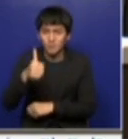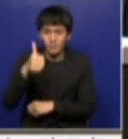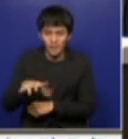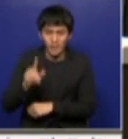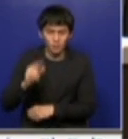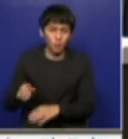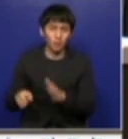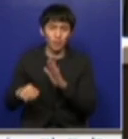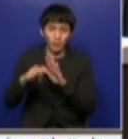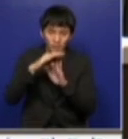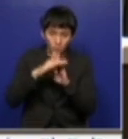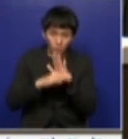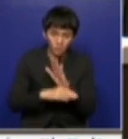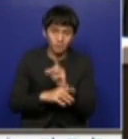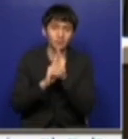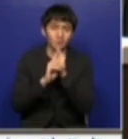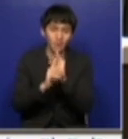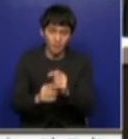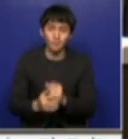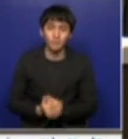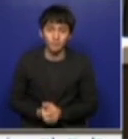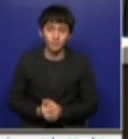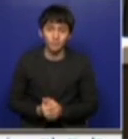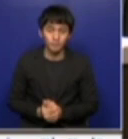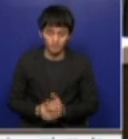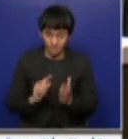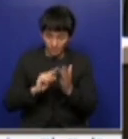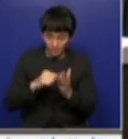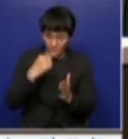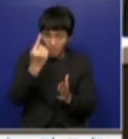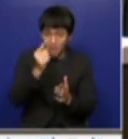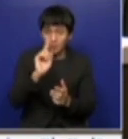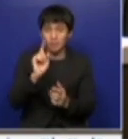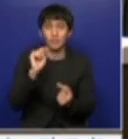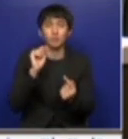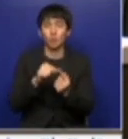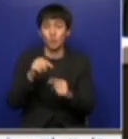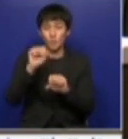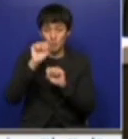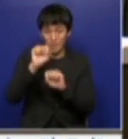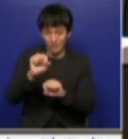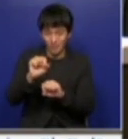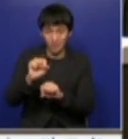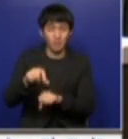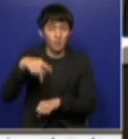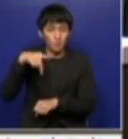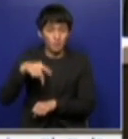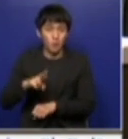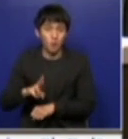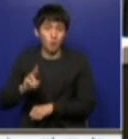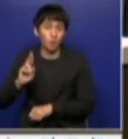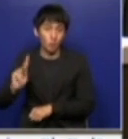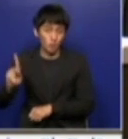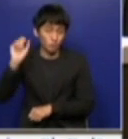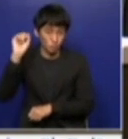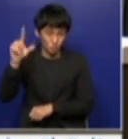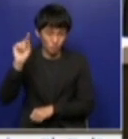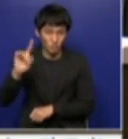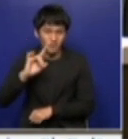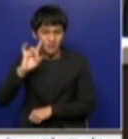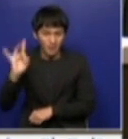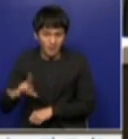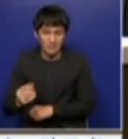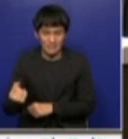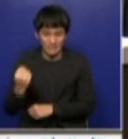ในข้อแรกนี้ความผิดที่เกิดขึ้นจากการประกาศใช้ประกรฉุกเฉินอวกาศสังการอยู่ได้แรง